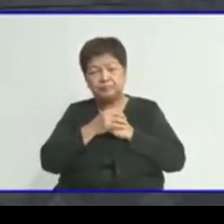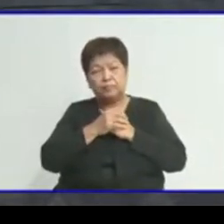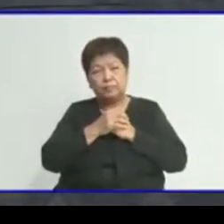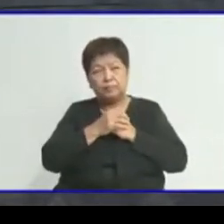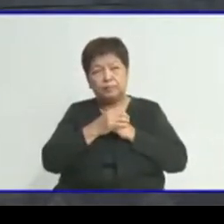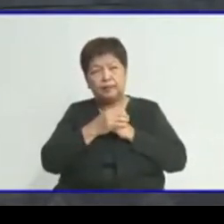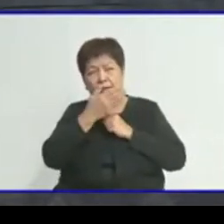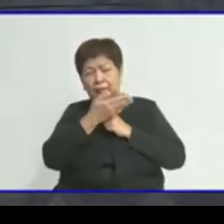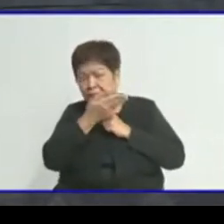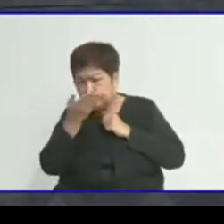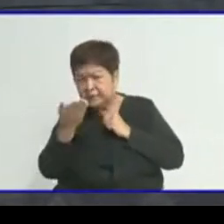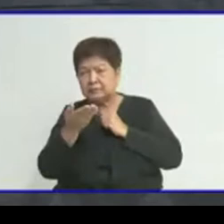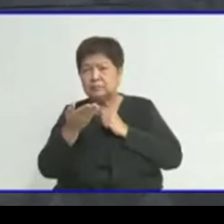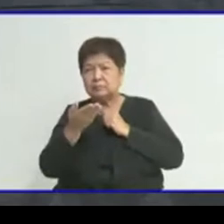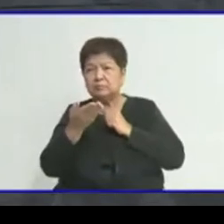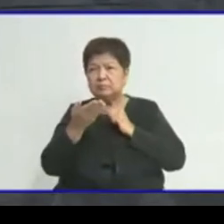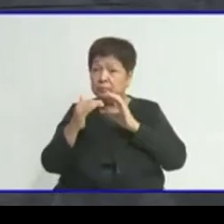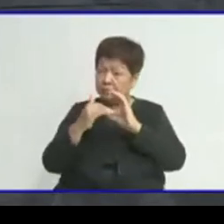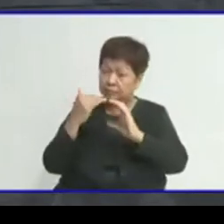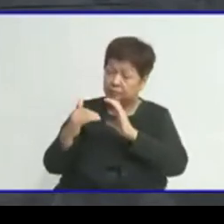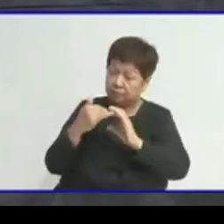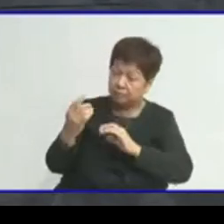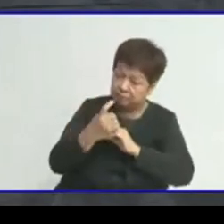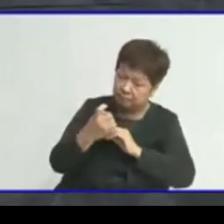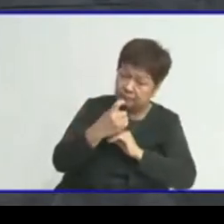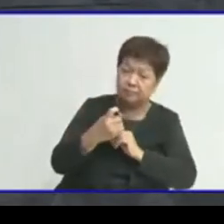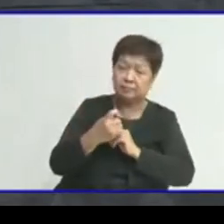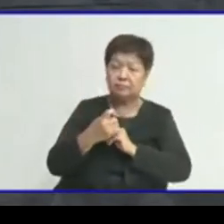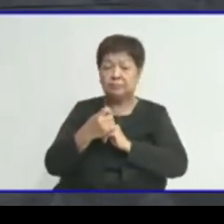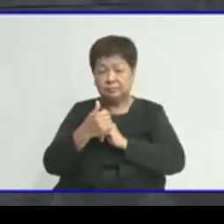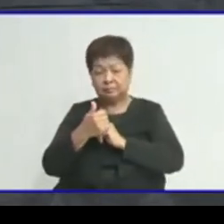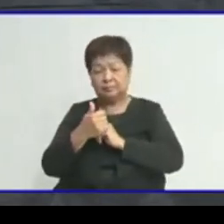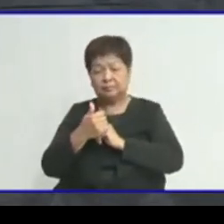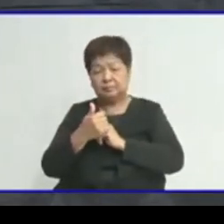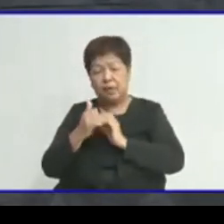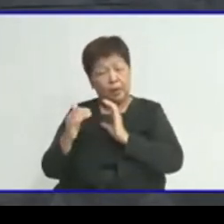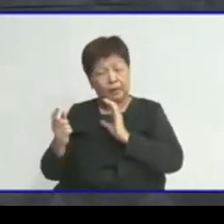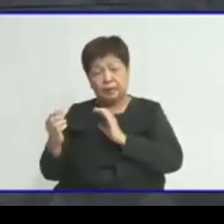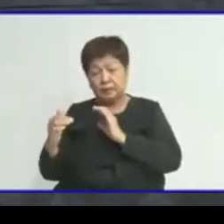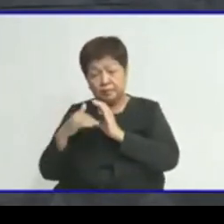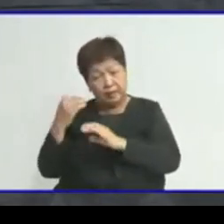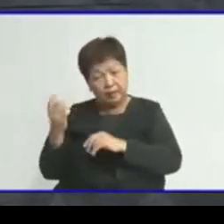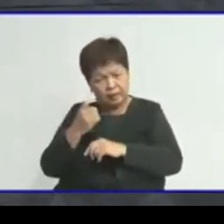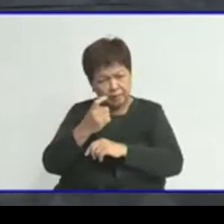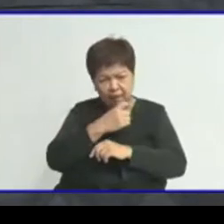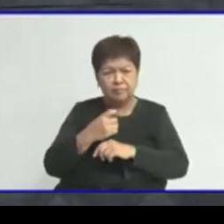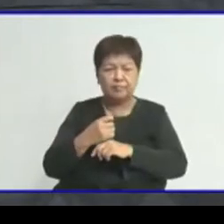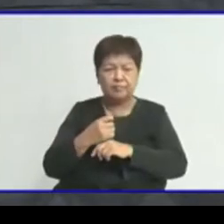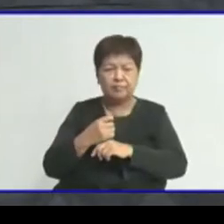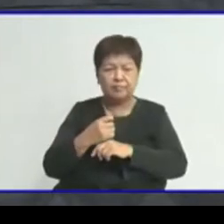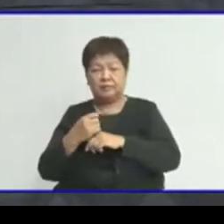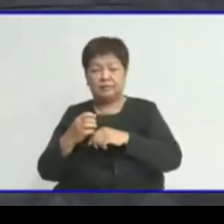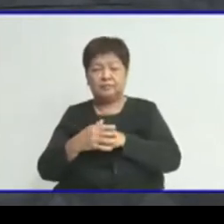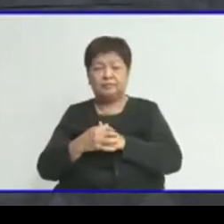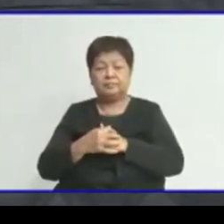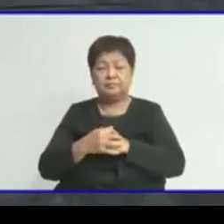มอยู่นะคะสามารถแสดงความคิดเห็นมาอย่างเวทีเสวนาออนไลน์ของเราได้ตลอดเวลาตามช่องทางที่ท่าน